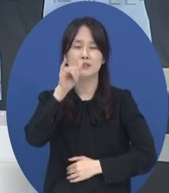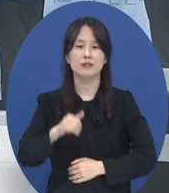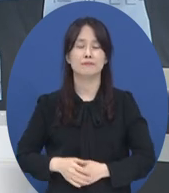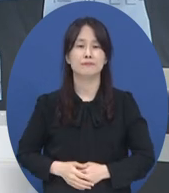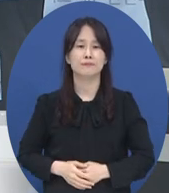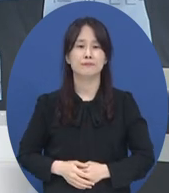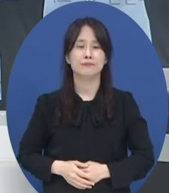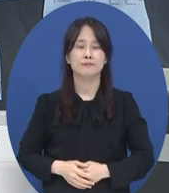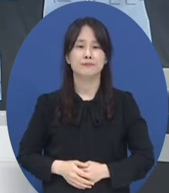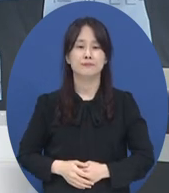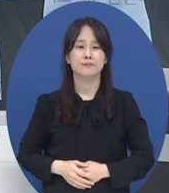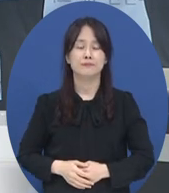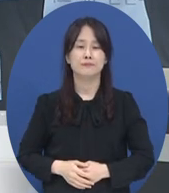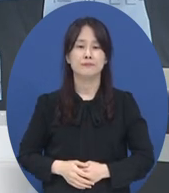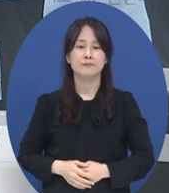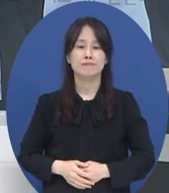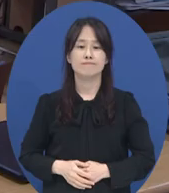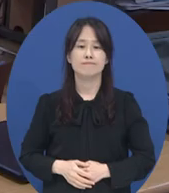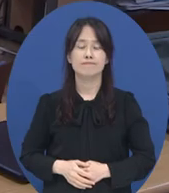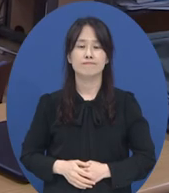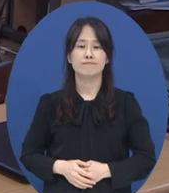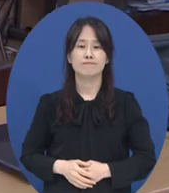구영슬 기자가 취재했습니다.